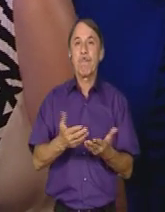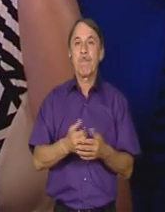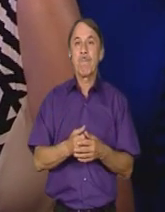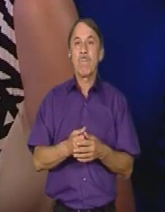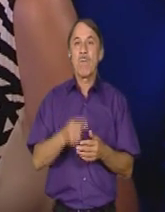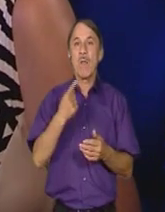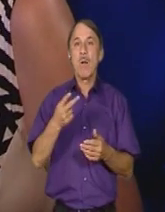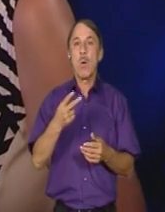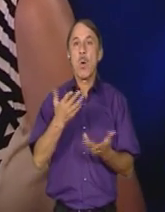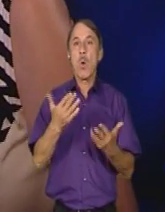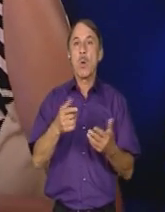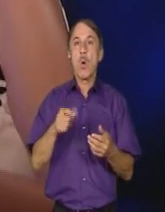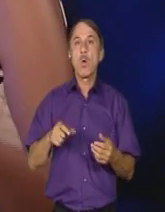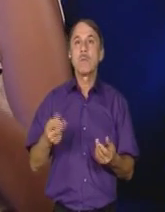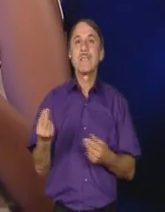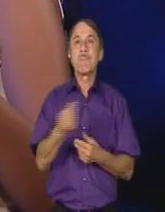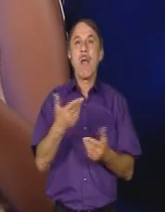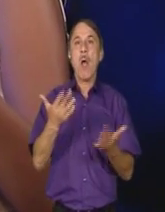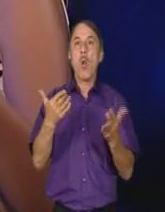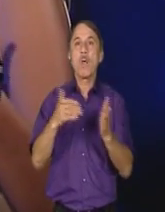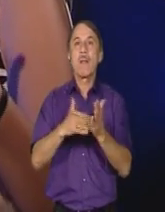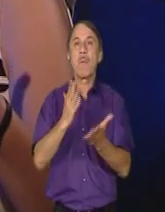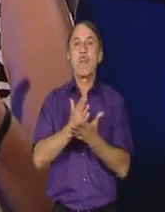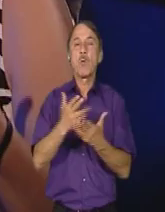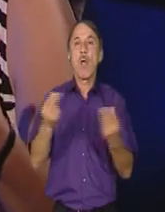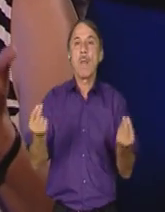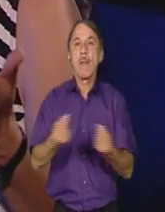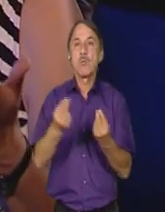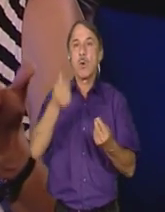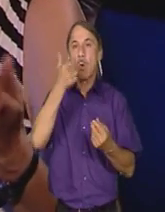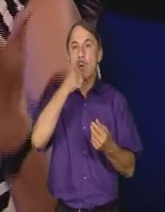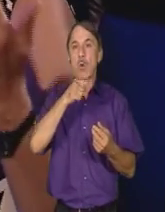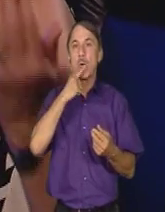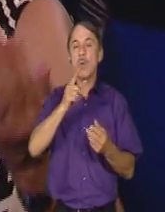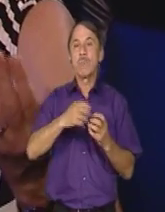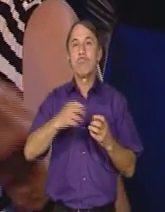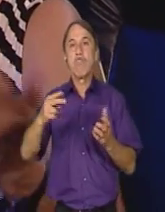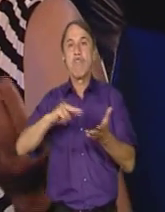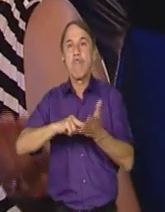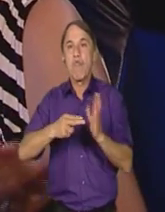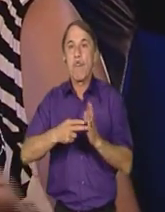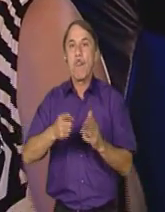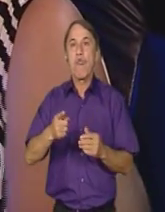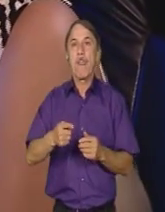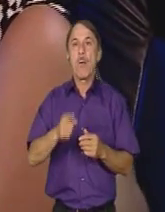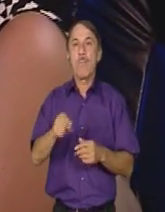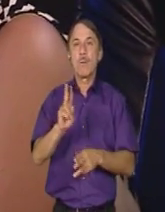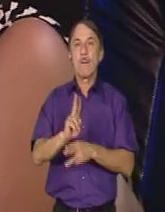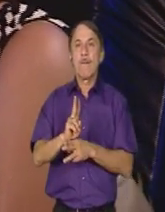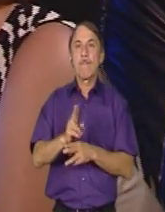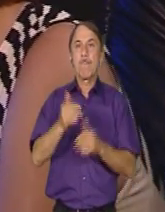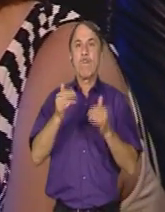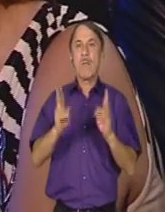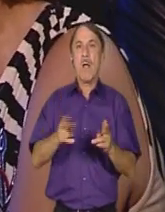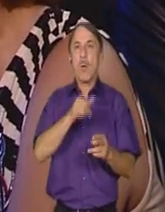Skupština Republike Srbije bi trebalo da bude nešto što kreira sve što se dešava u državi.